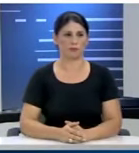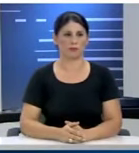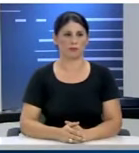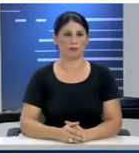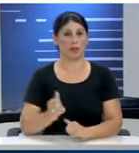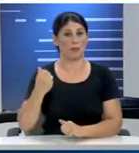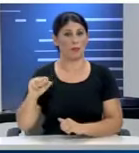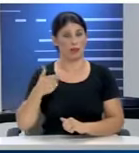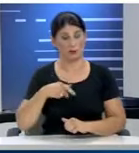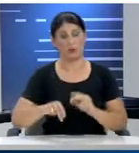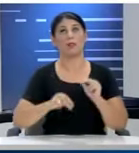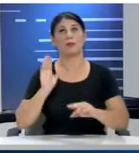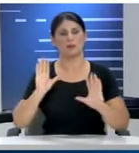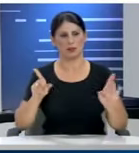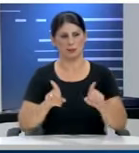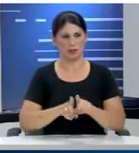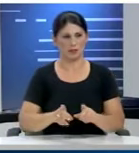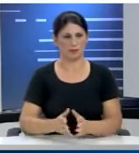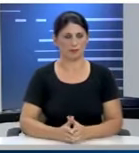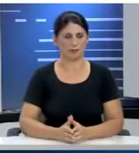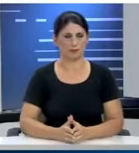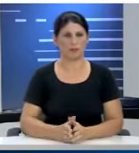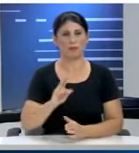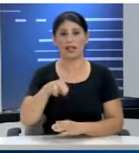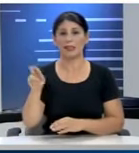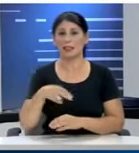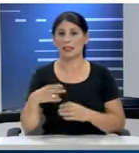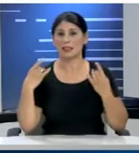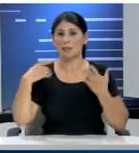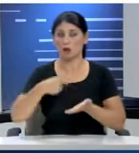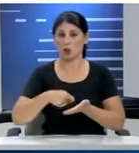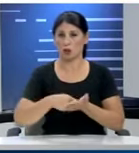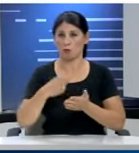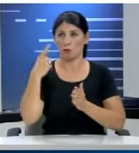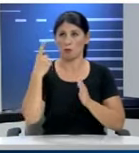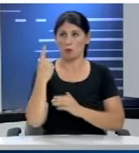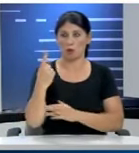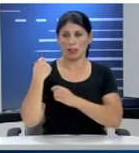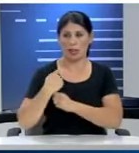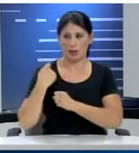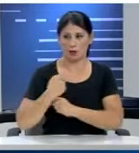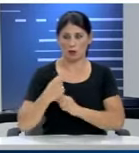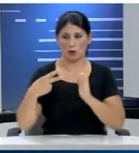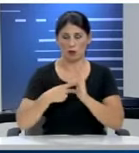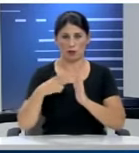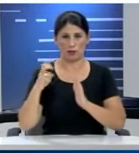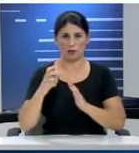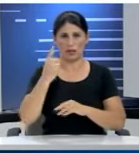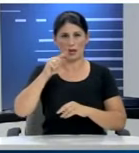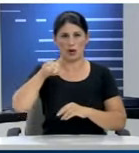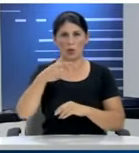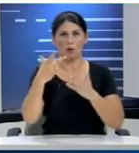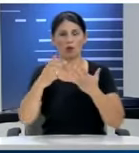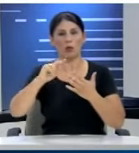απουσιάζεται, αυτό δεν το ψηφίσαμε μαζί, η κατάργηση λοιπόν του αφορολόγητου από 1η-1η-2020, 1,8 δισεκατομμύρια